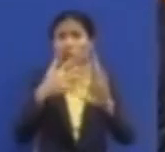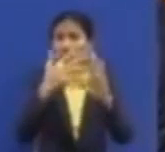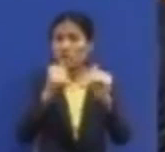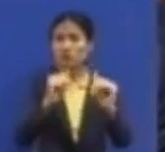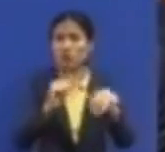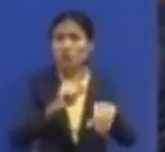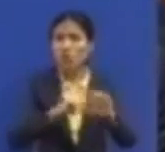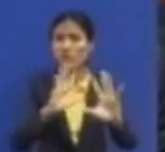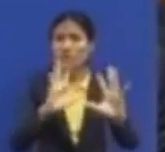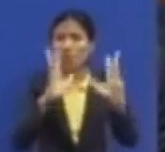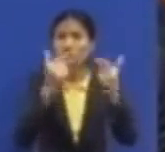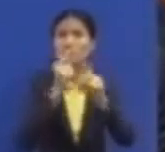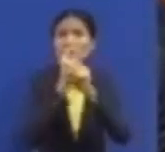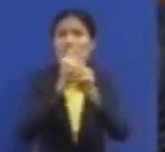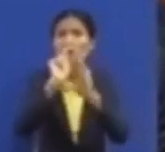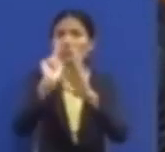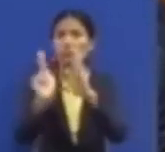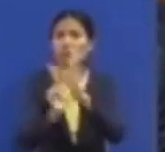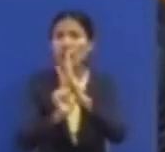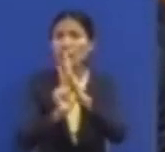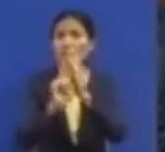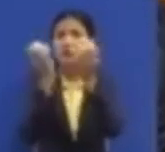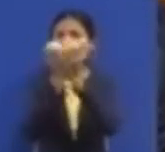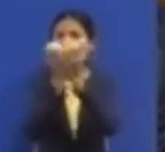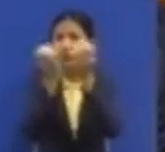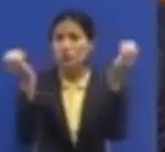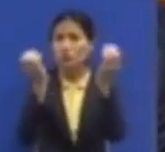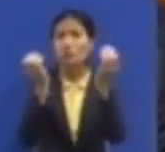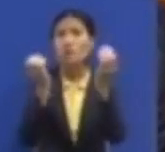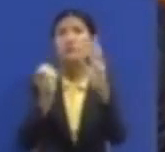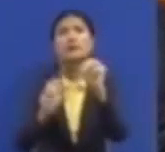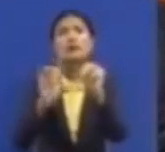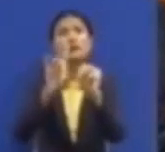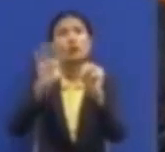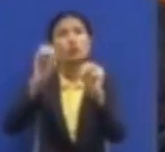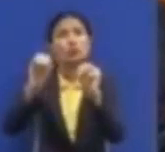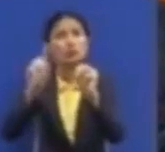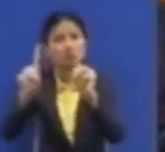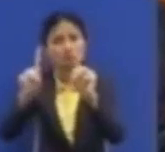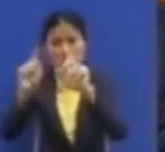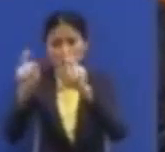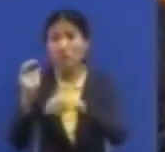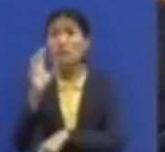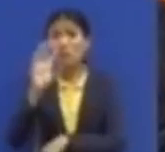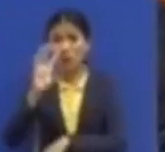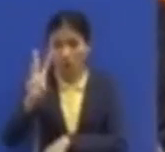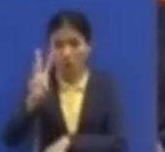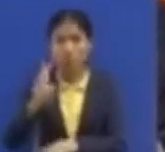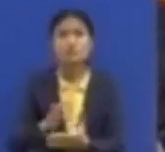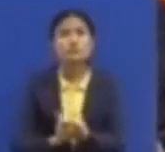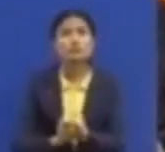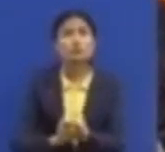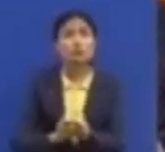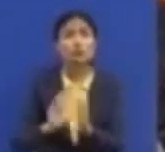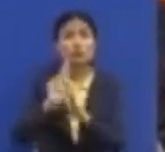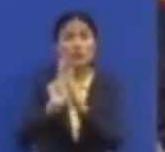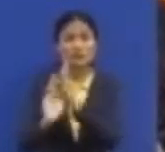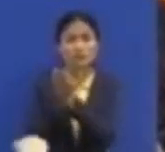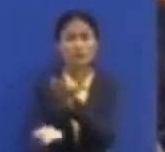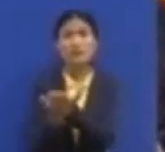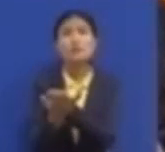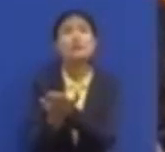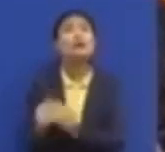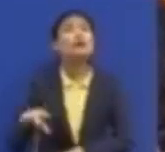ญมาตรา101วงเล็บ6ประกอบมาตรา98วงเล็บ